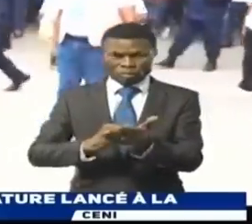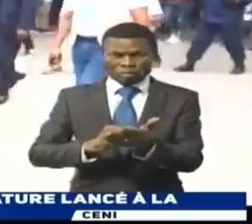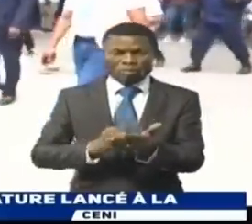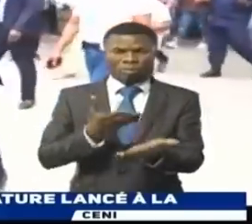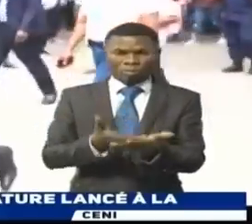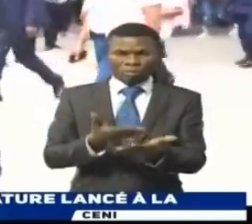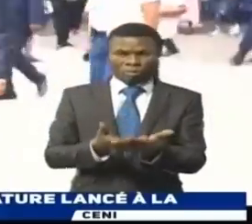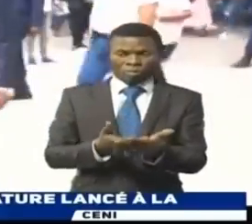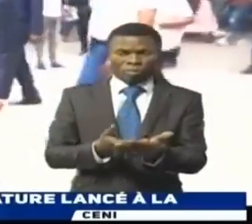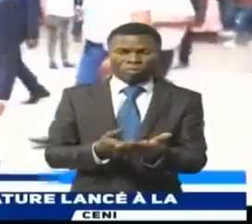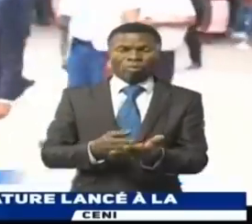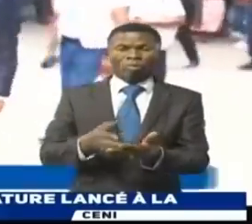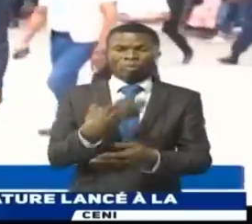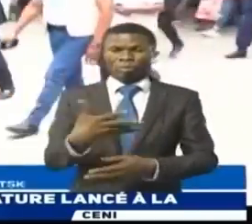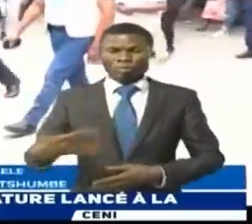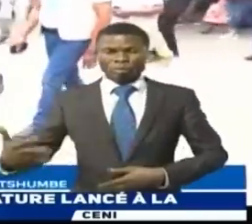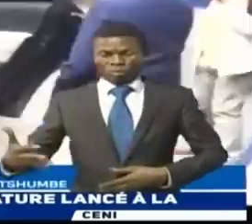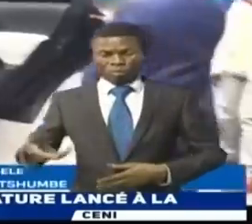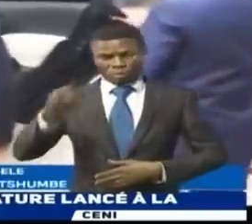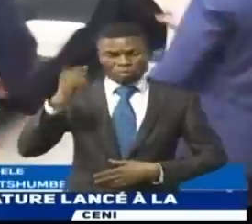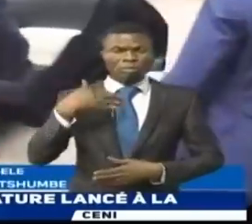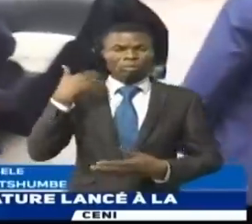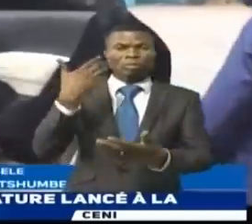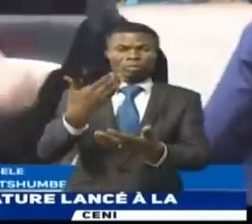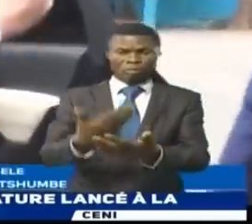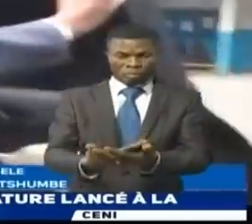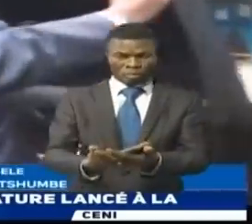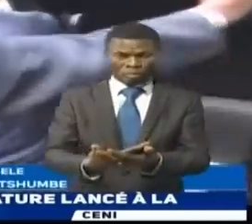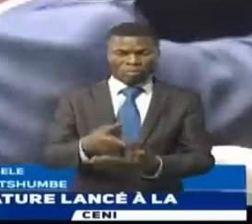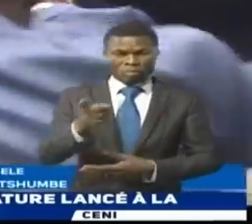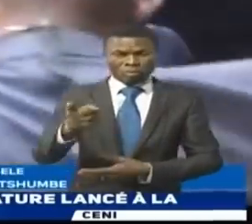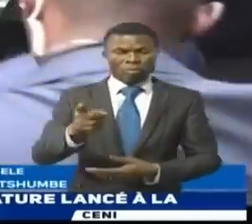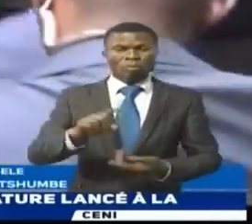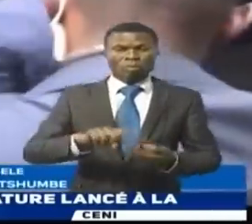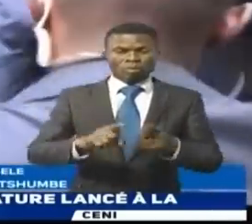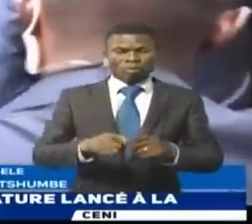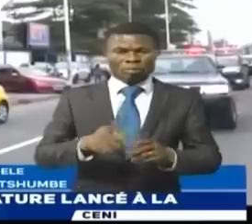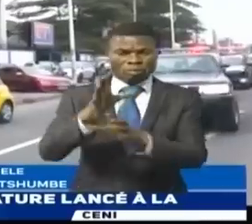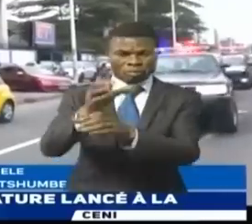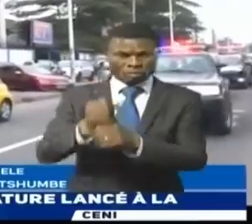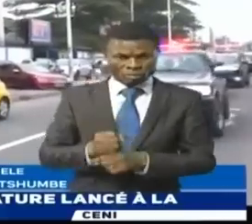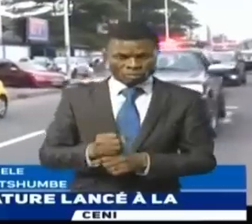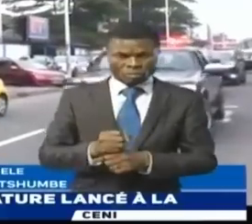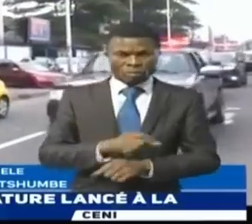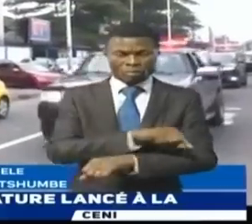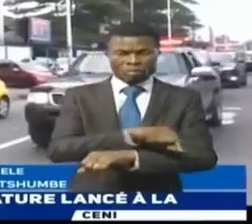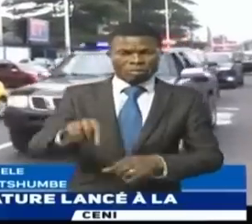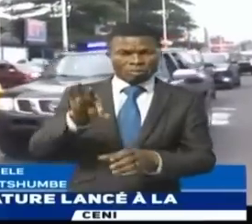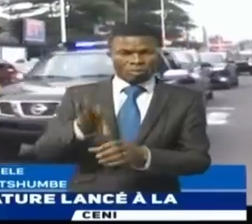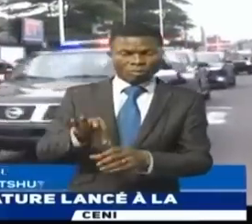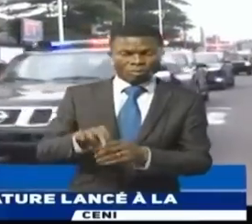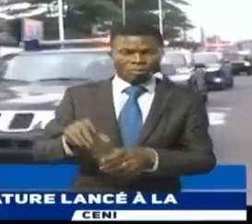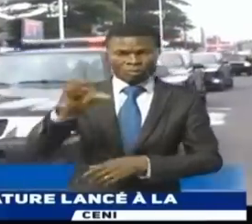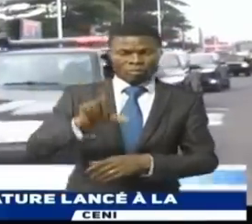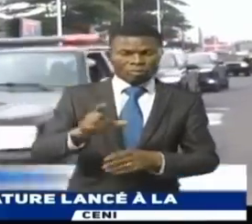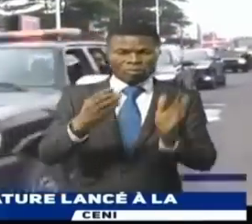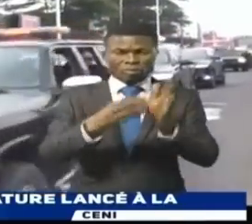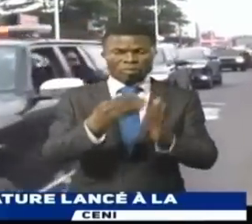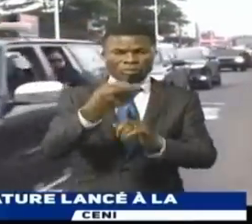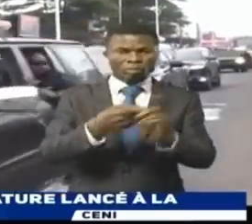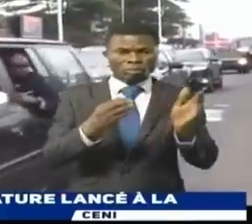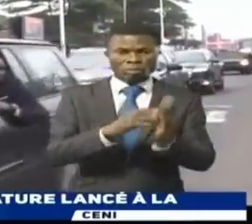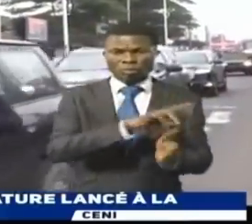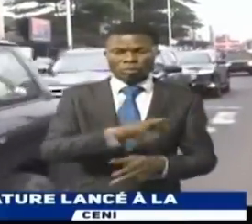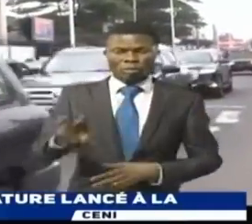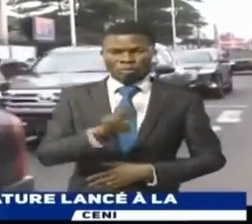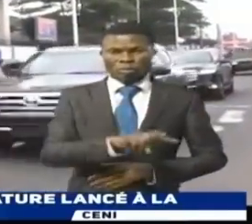électeurs. Le premier lot des kits d'enrôlement des électeurs et des services connexes a été réceptionné par la CENI le lundi 9 septembre